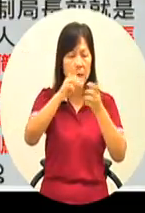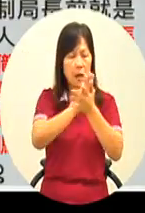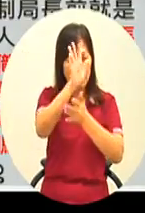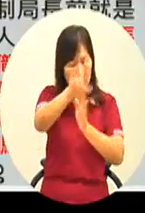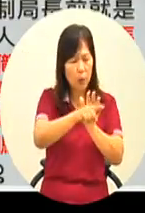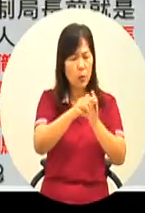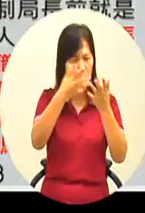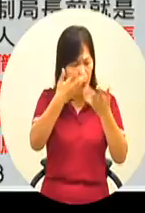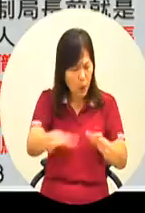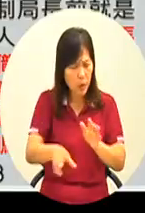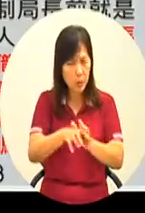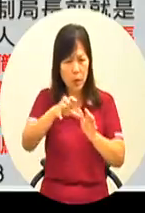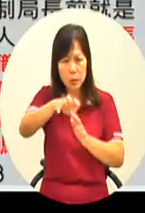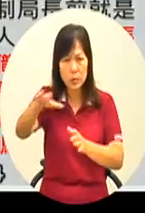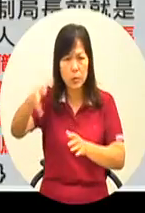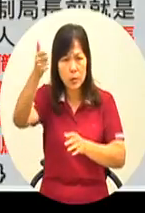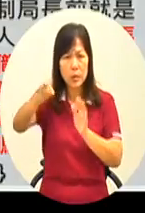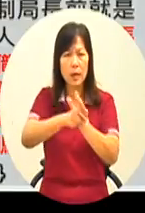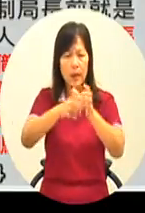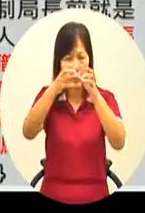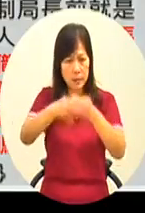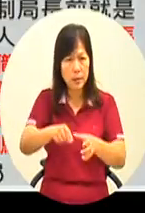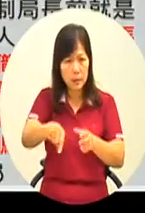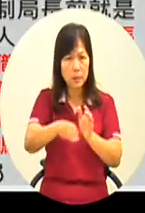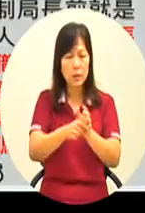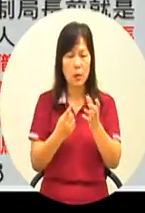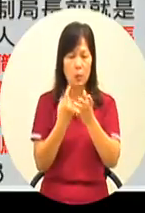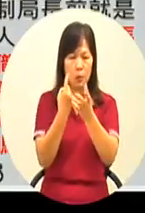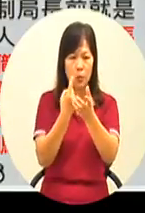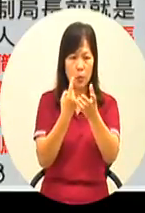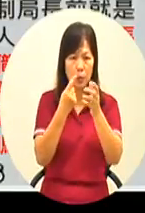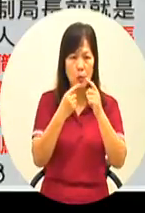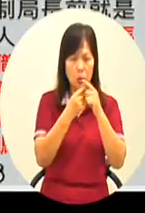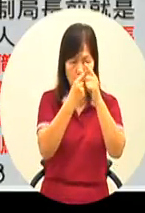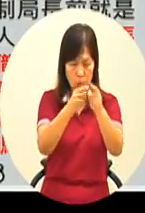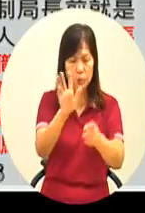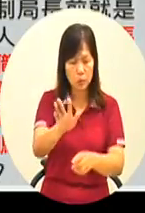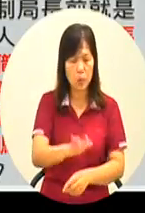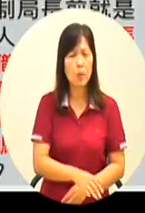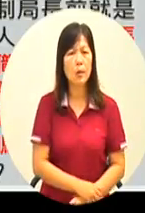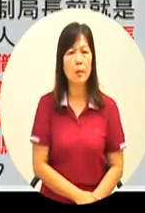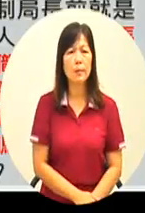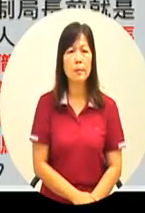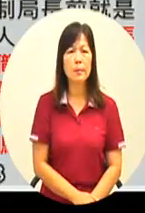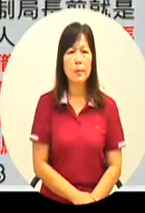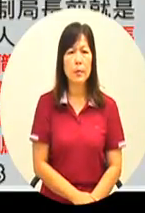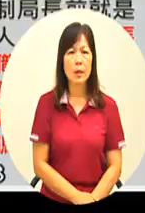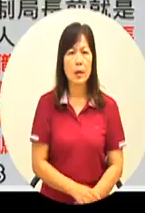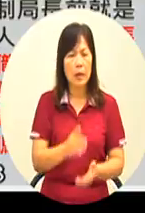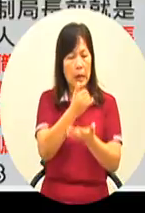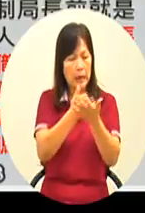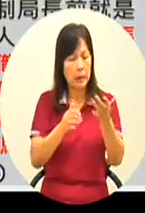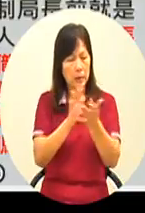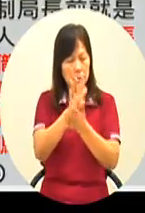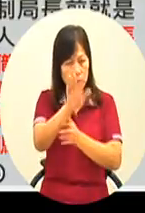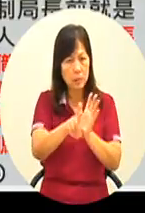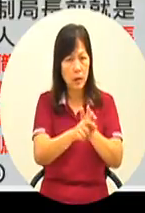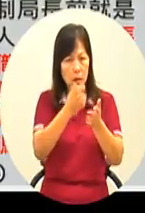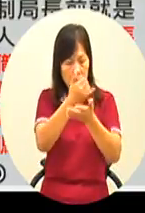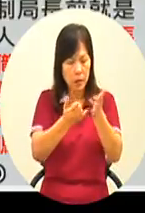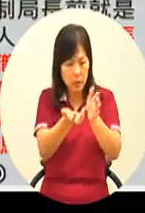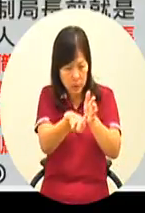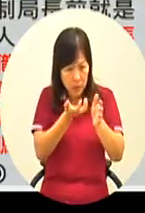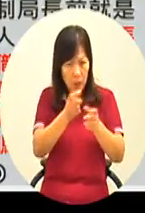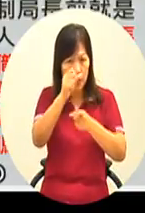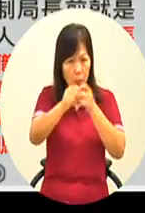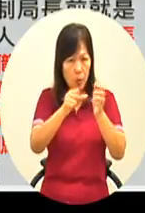的这个局处长啊，他成立的时候都有到现场去啊，吼。那离职前五